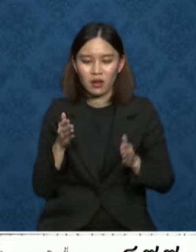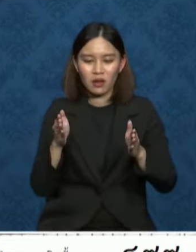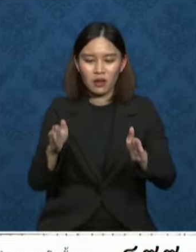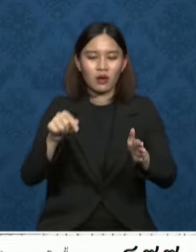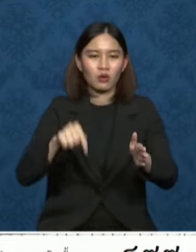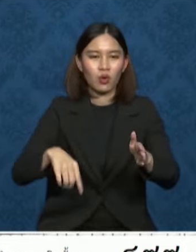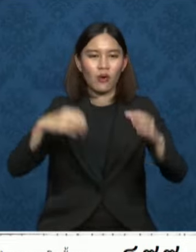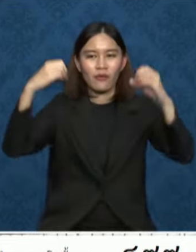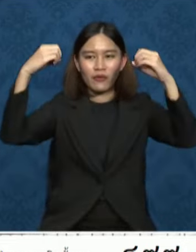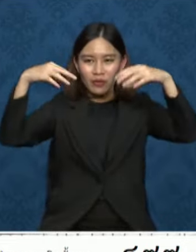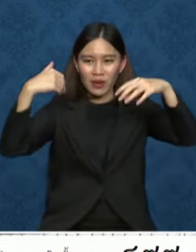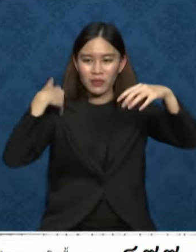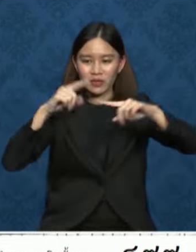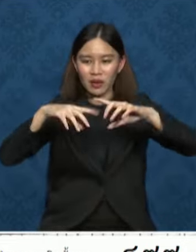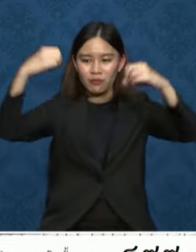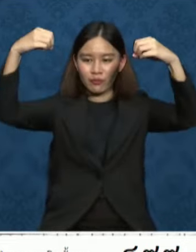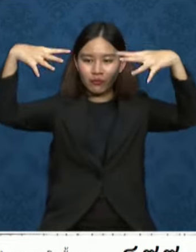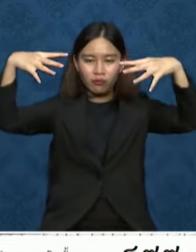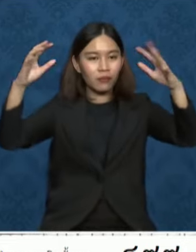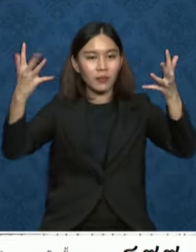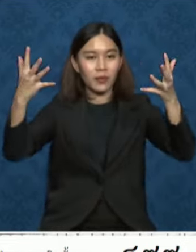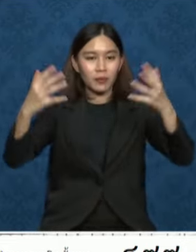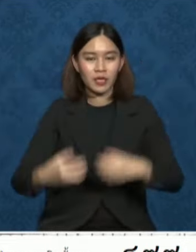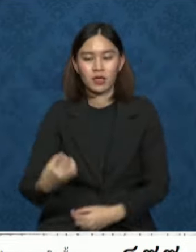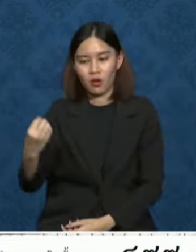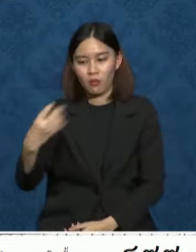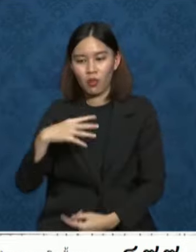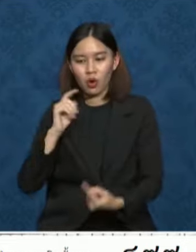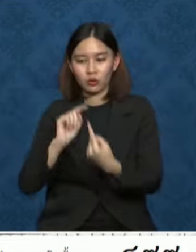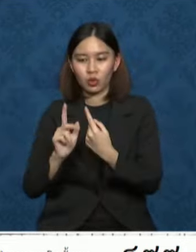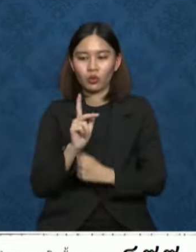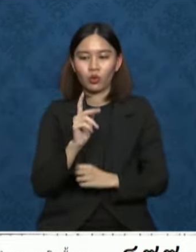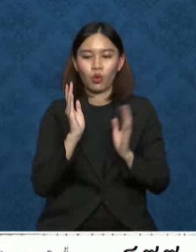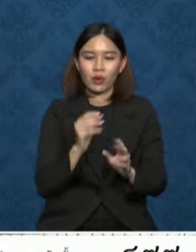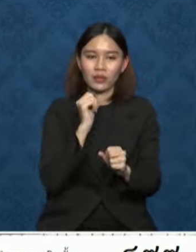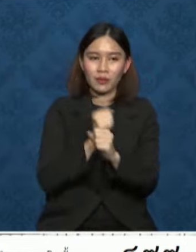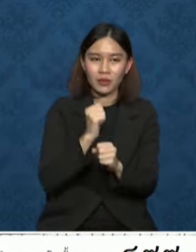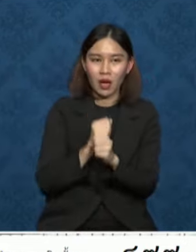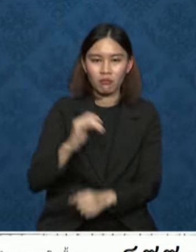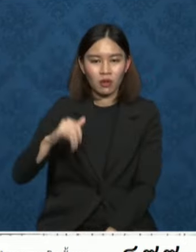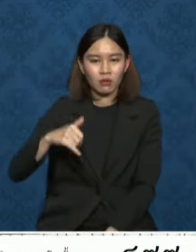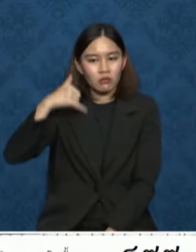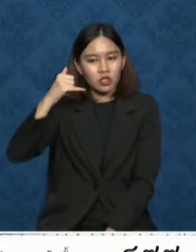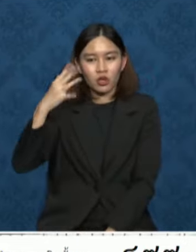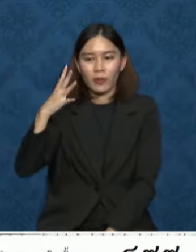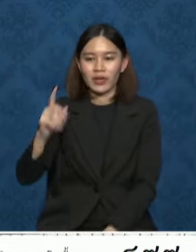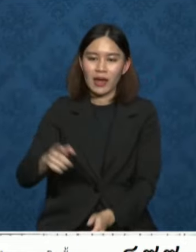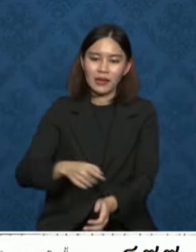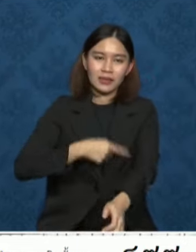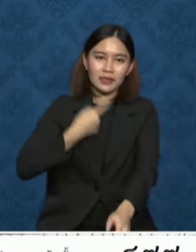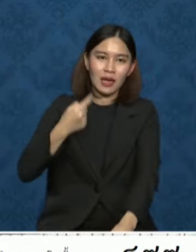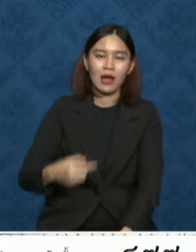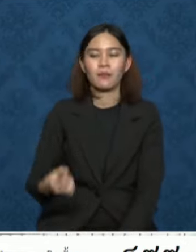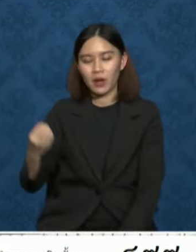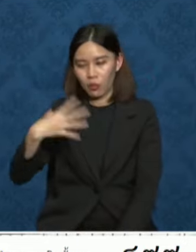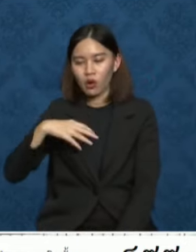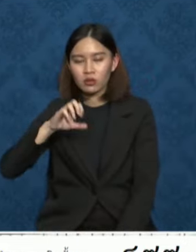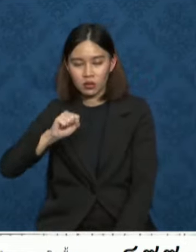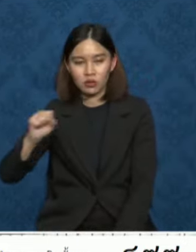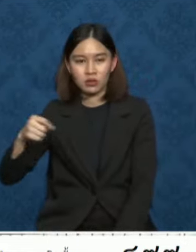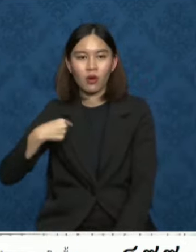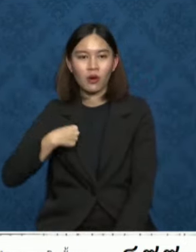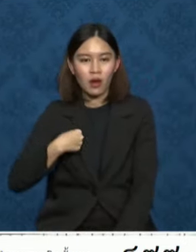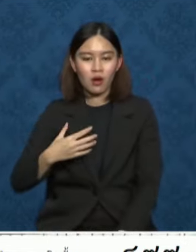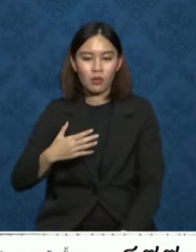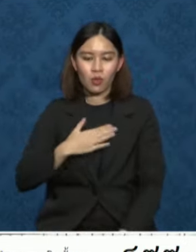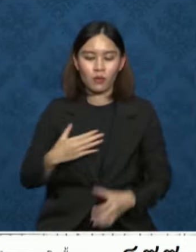งมีไฟแล้วไไม่เปิดก็ล้องเรีนมาที่เจ้หนาที่กมทางหลวงมั่งติดต่อไม่ได้ ช้าก็มาที่สอๆ ครัผมแล้